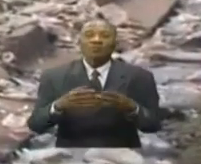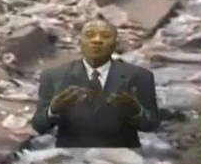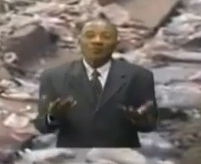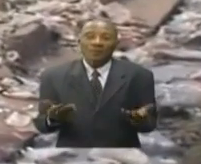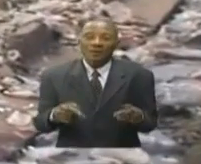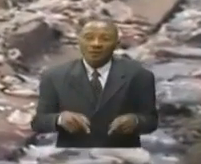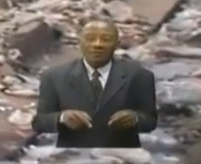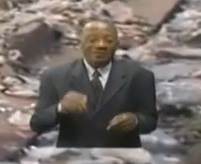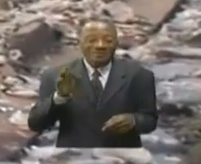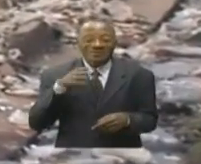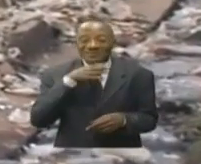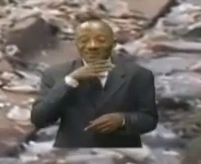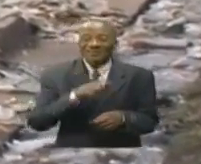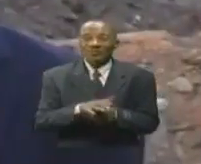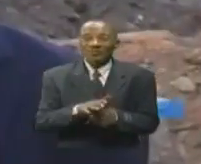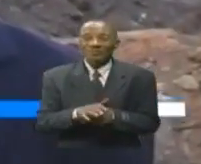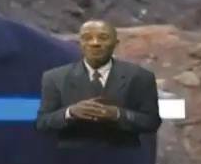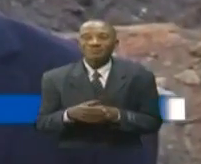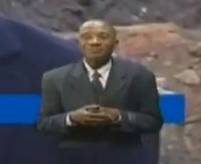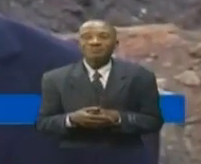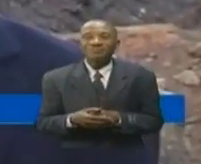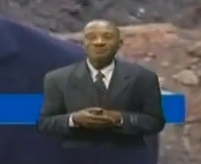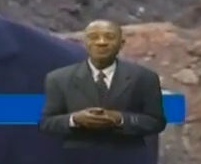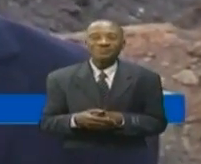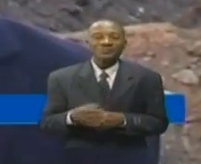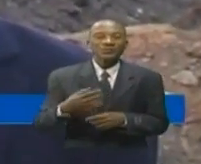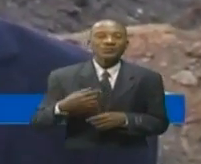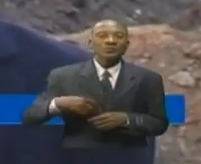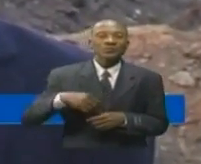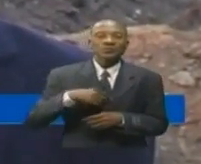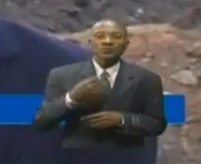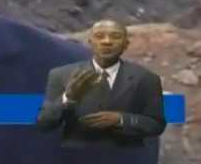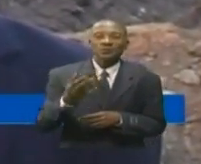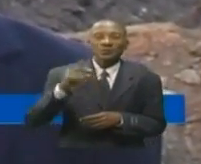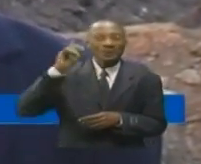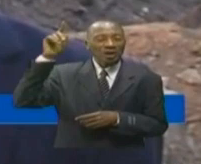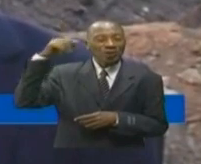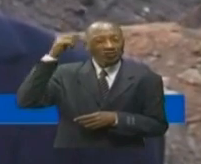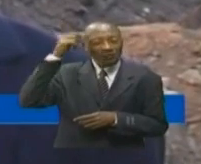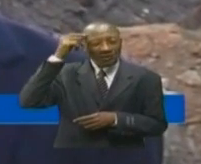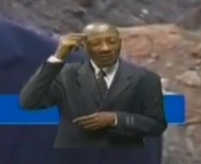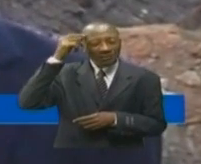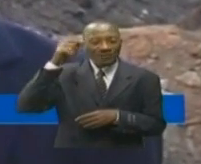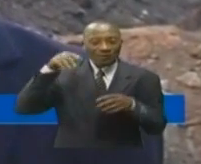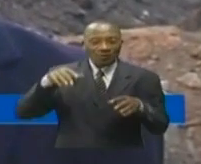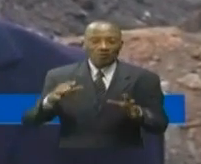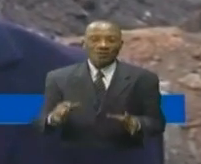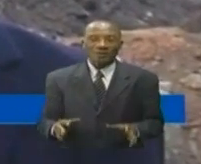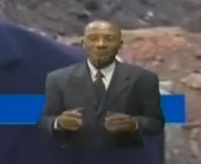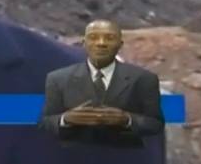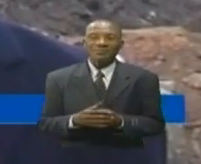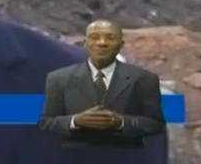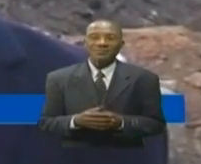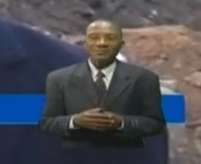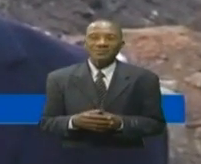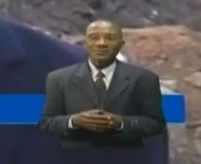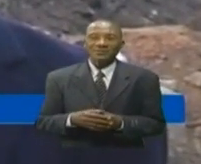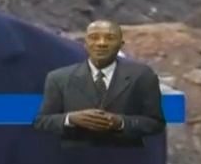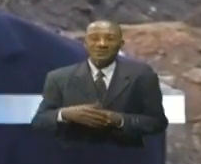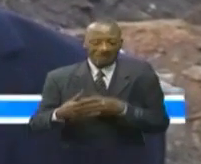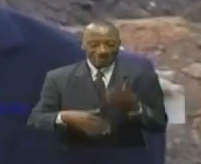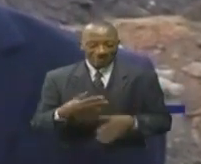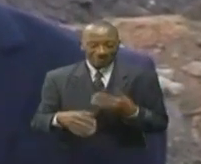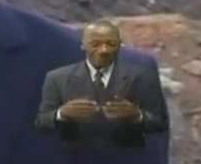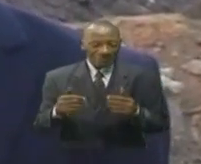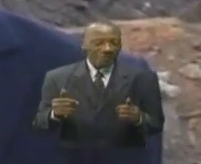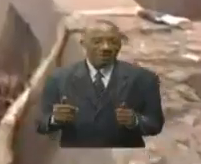Kinshasa. Effectivement, nous interpellons le gouvernement central et le gouvernement provincial, surtout l'OVD qui est en train de faire les travaux.